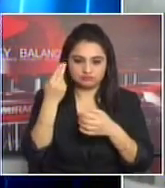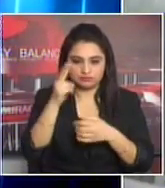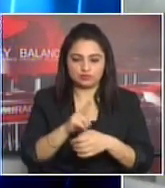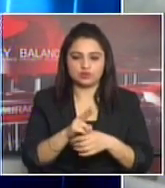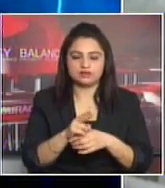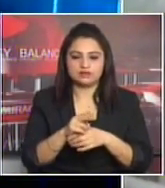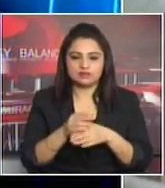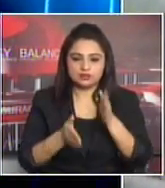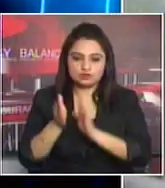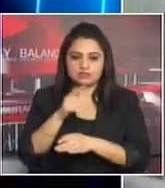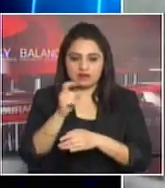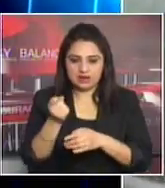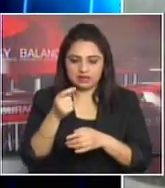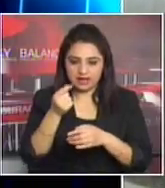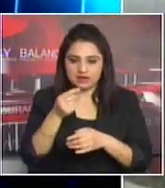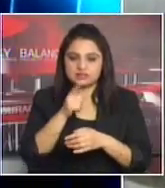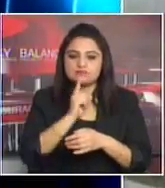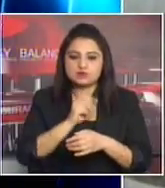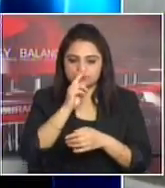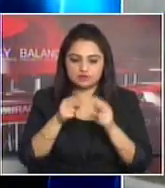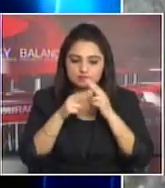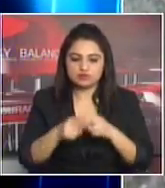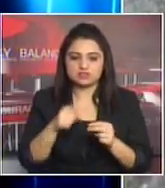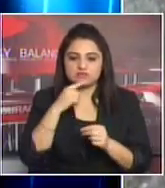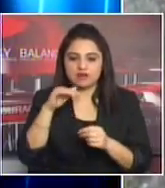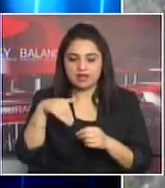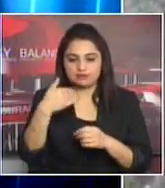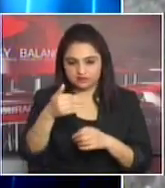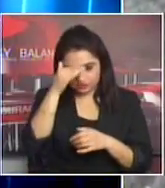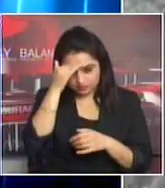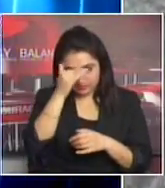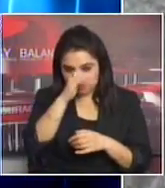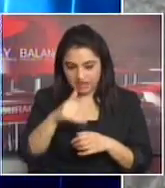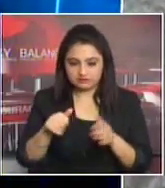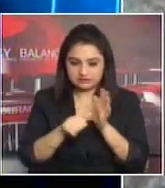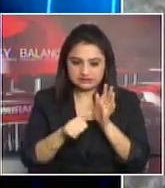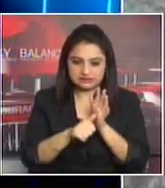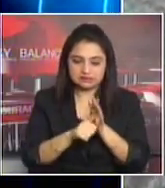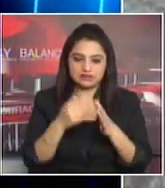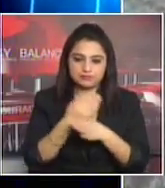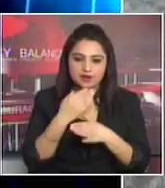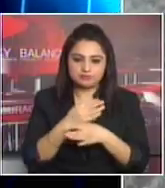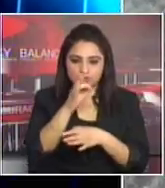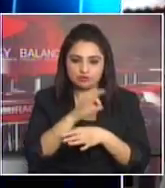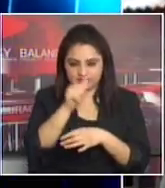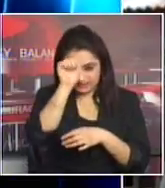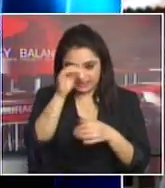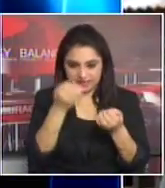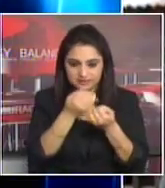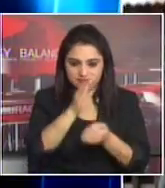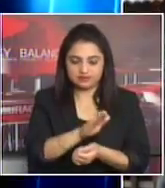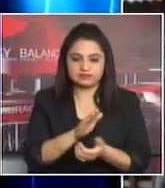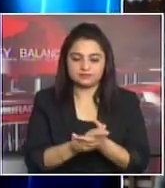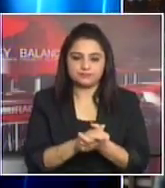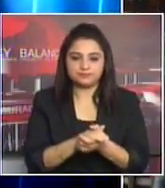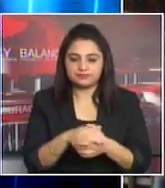क्रमागत योजनाका लागि चालु आर्थिक वर्षमा बजेट नआएपछि समस्या भएको जिल्ला प्राविधिक कार्यालयले जनाएको छ। शान्ति